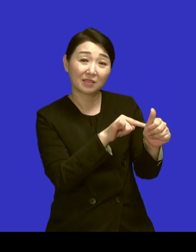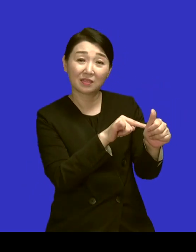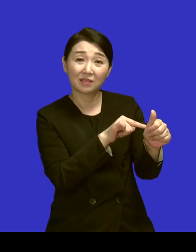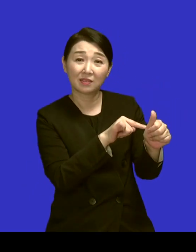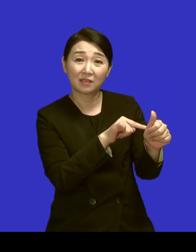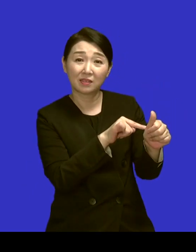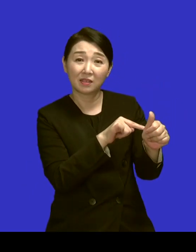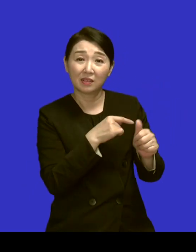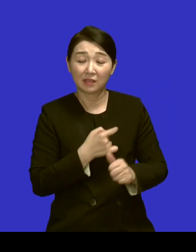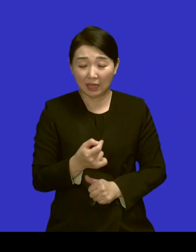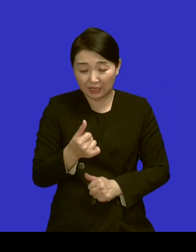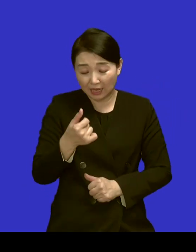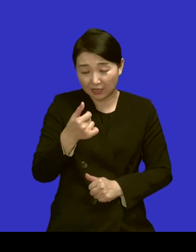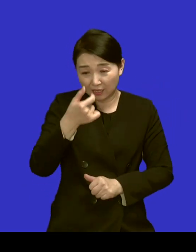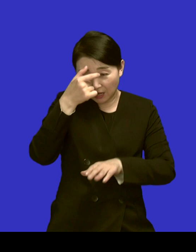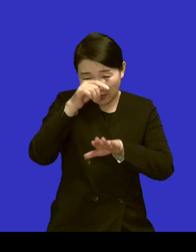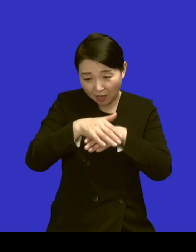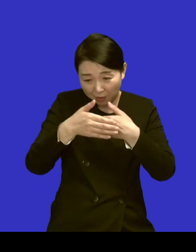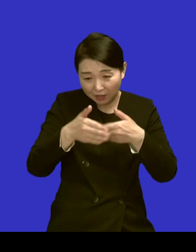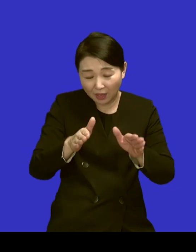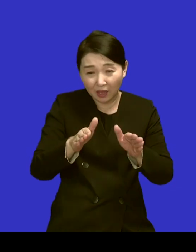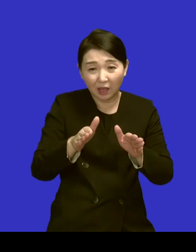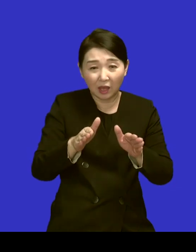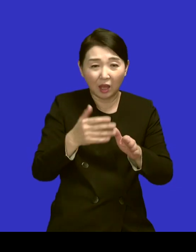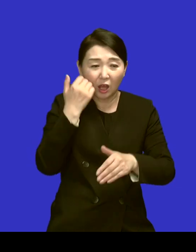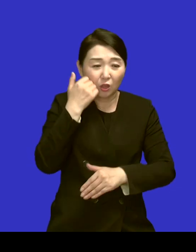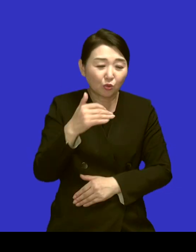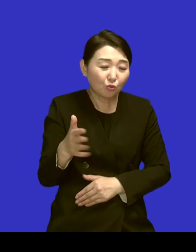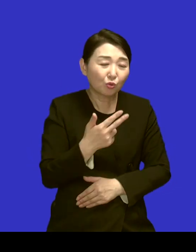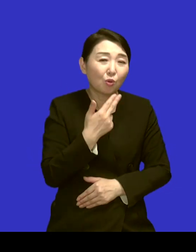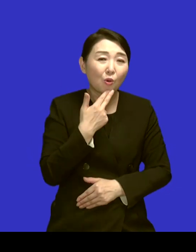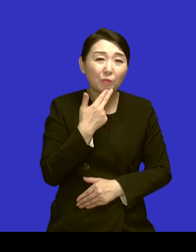늘 그 작은 예배당 아무도 없는 강대상 위에서